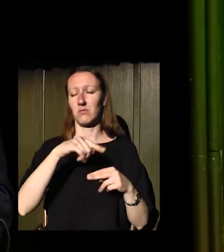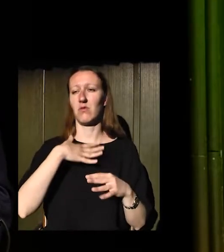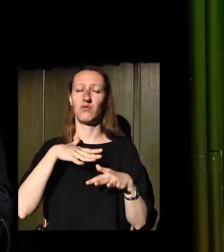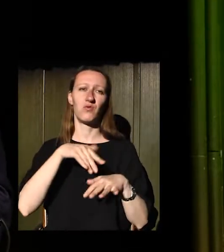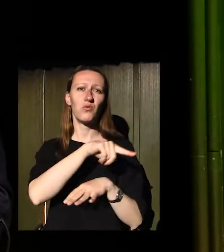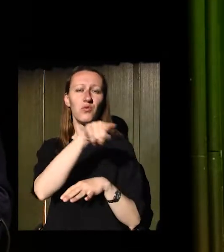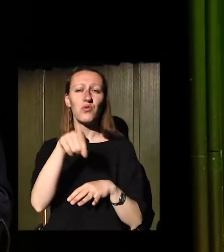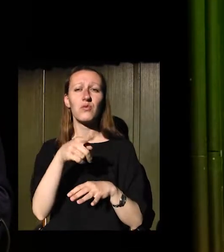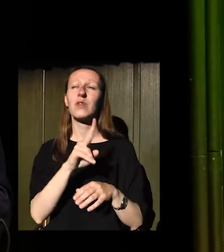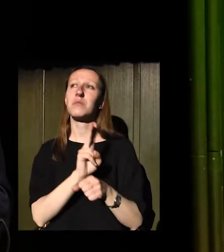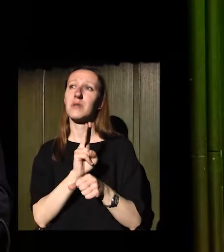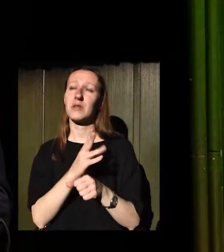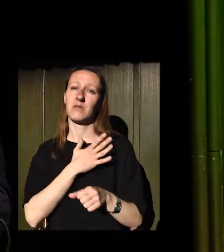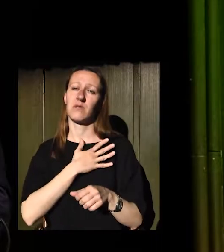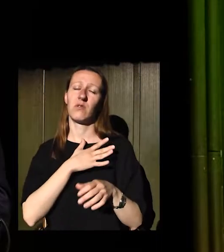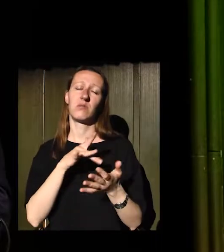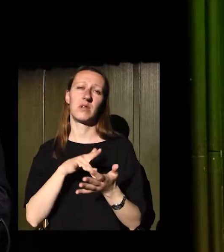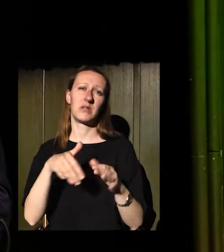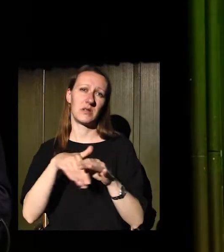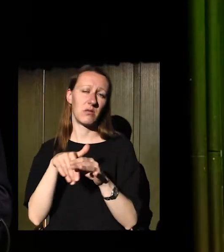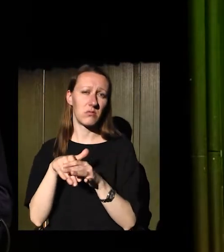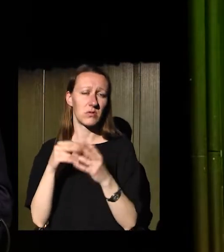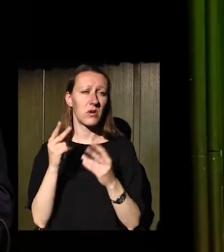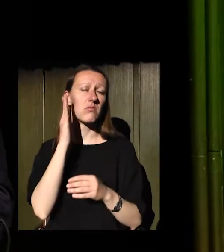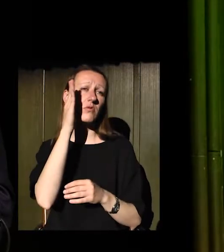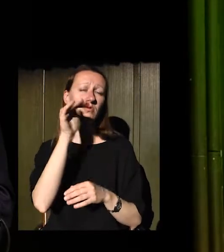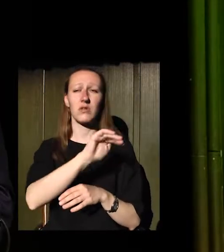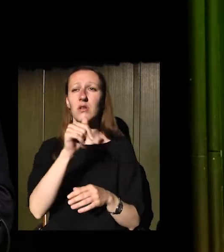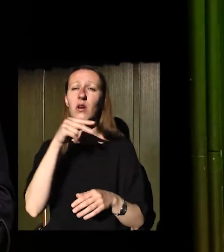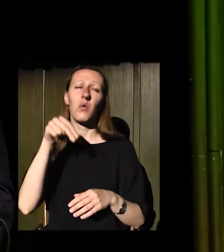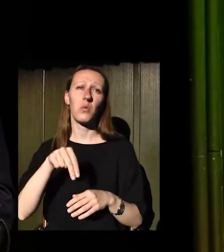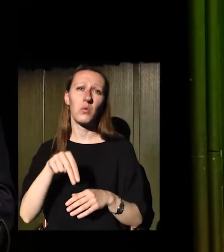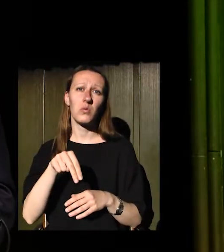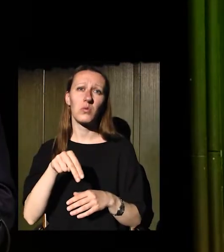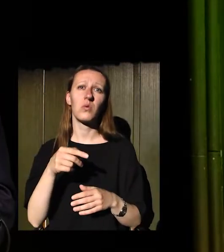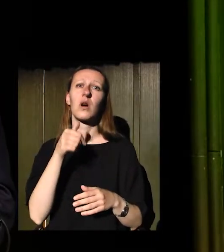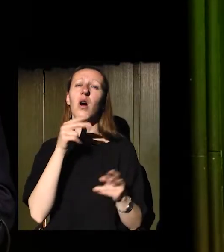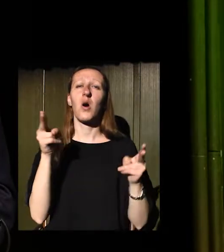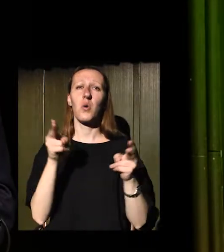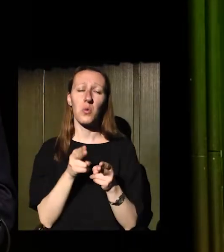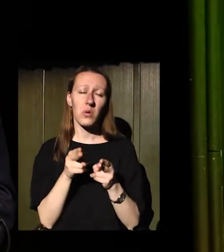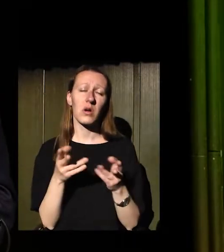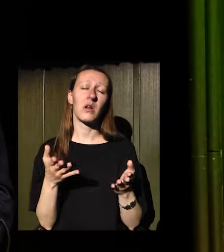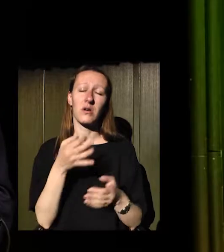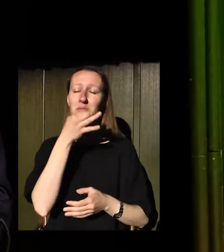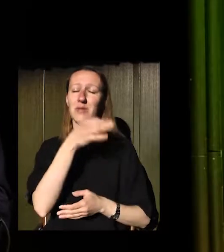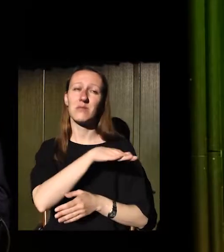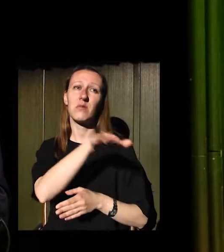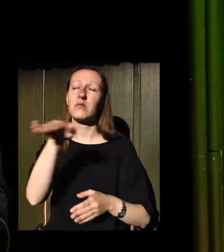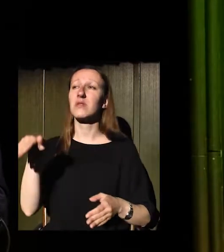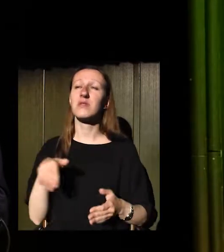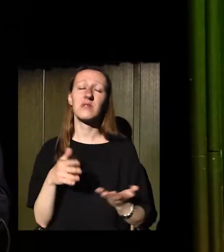građana, zadržavanja svojih radnih mjesta, budućnosti djece i unuka. Ukratko, pitamo se